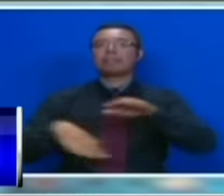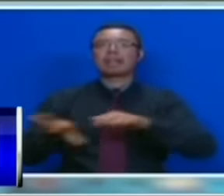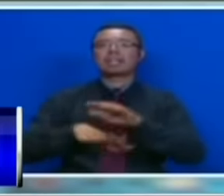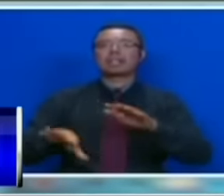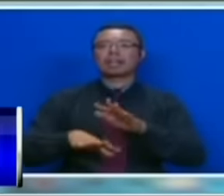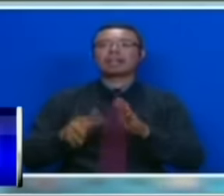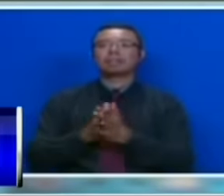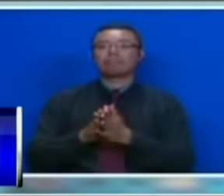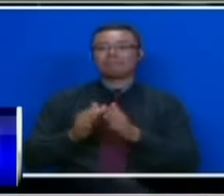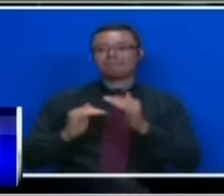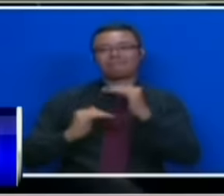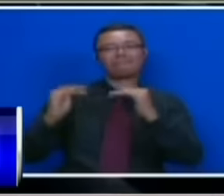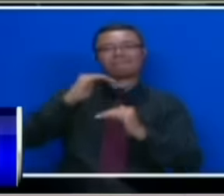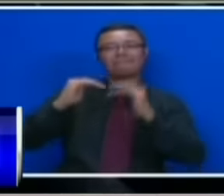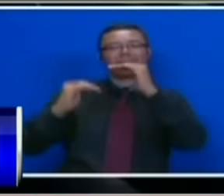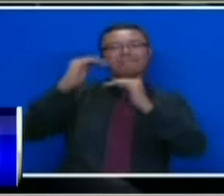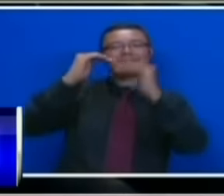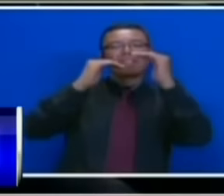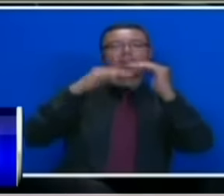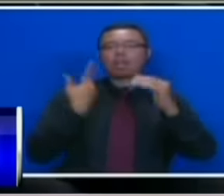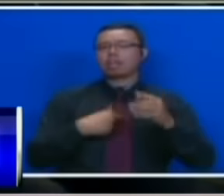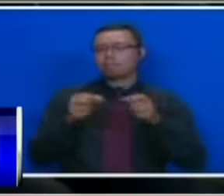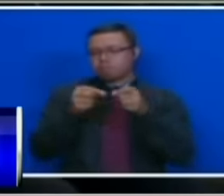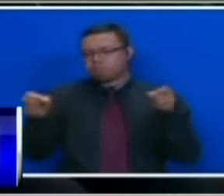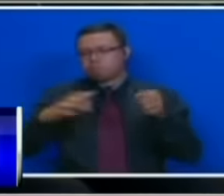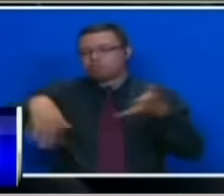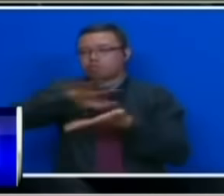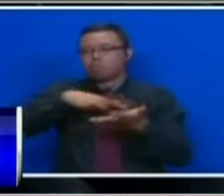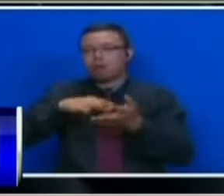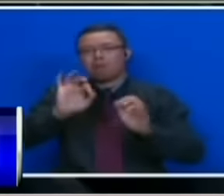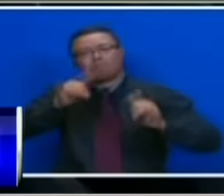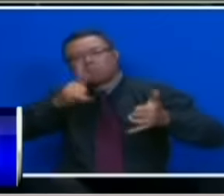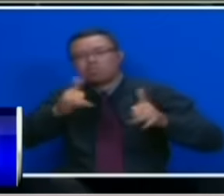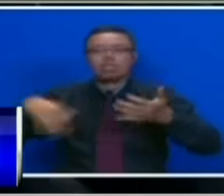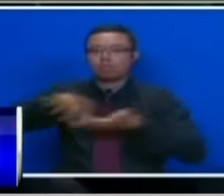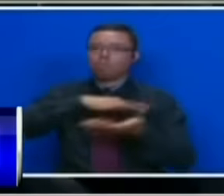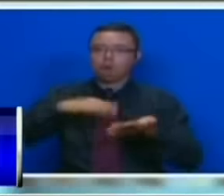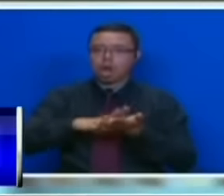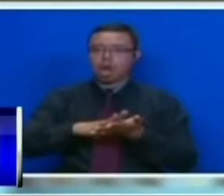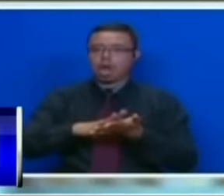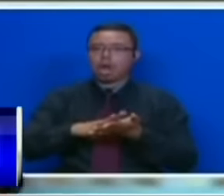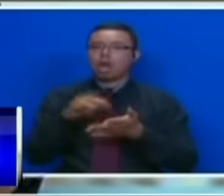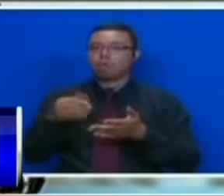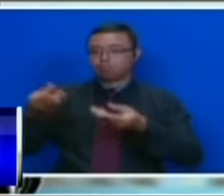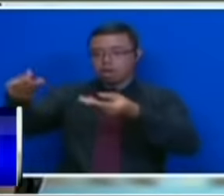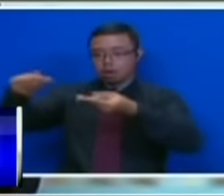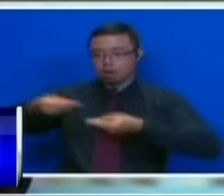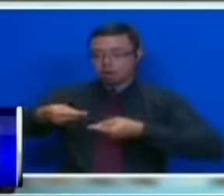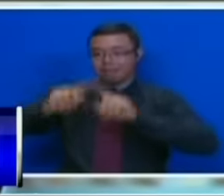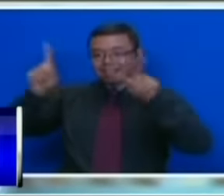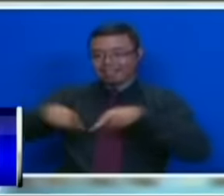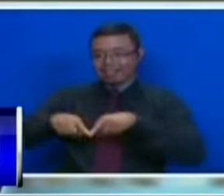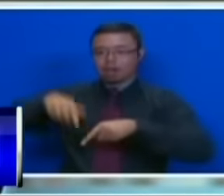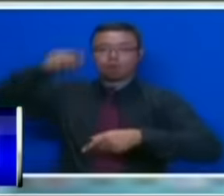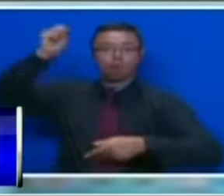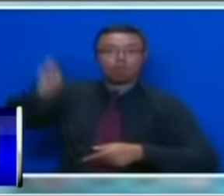system. Dan juga kita ingin mengukur segala sesuatunya, menguji segala sesuatunya. Ada reward and punishment, ada